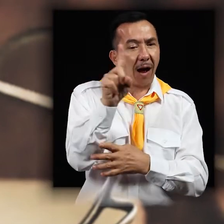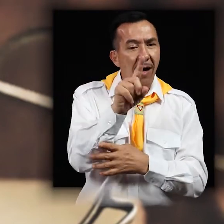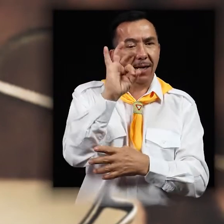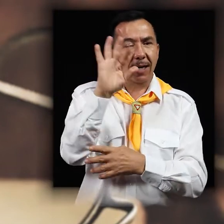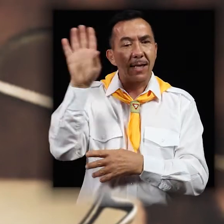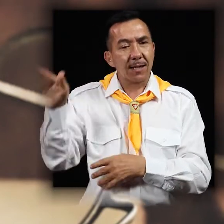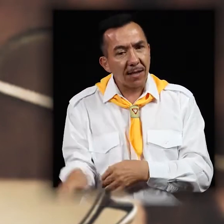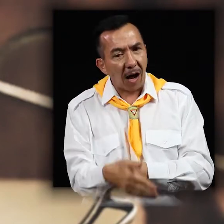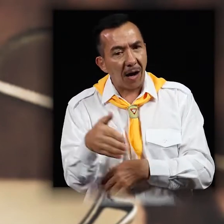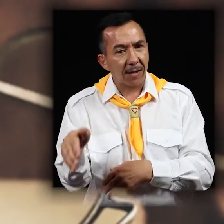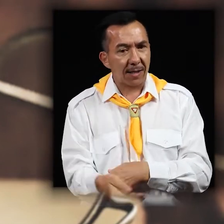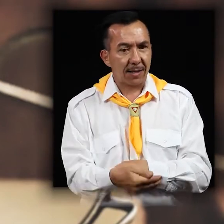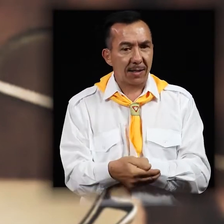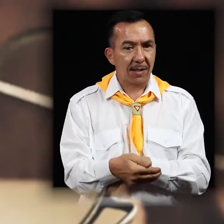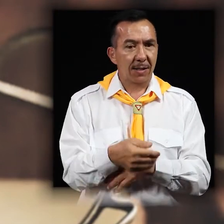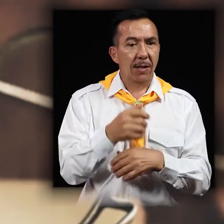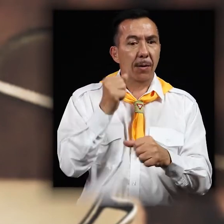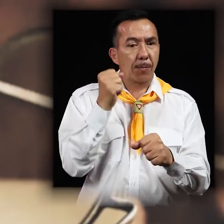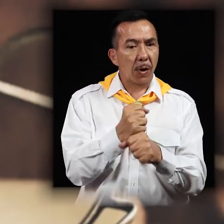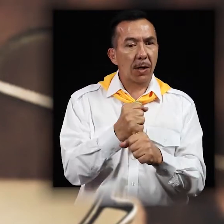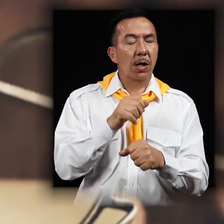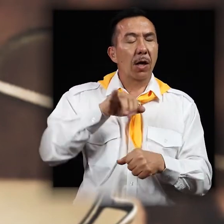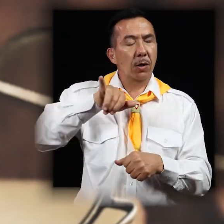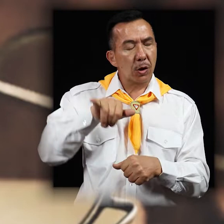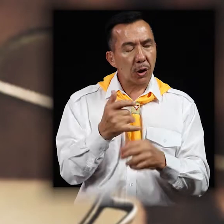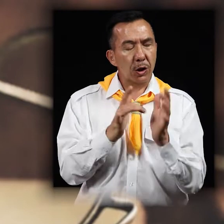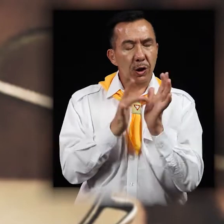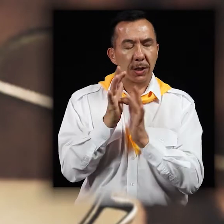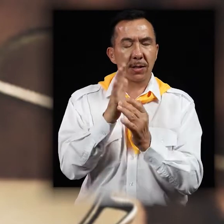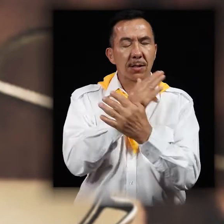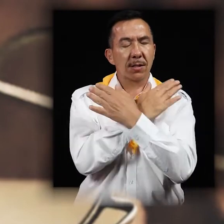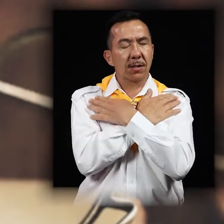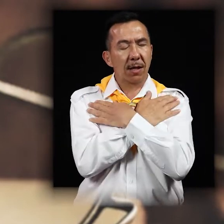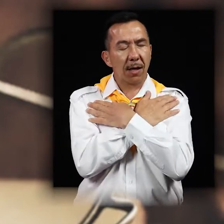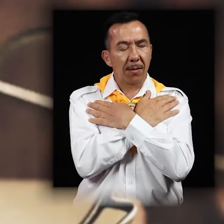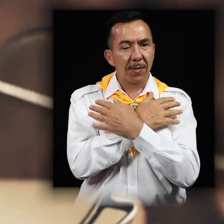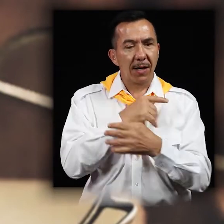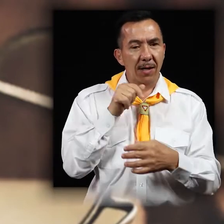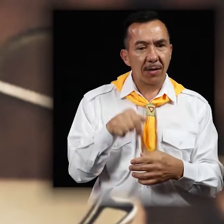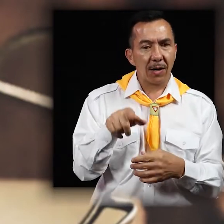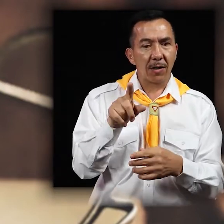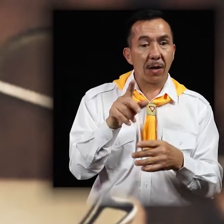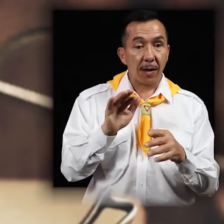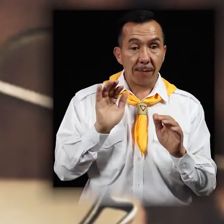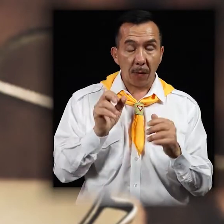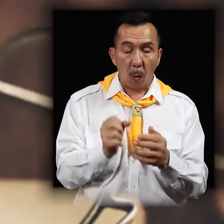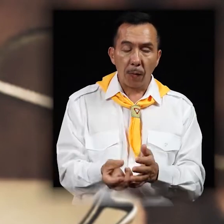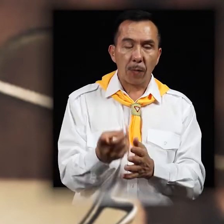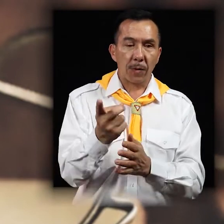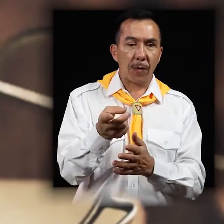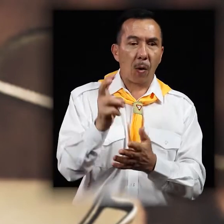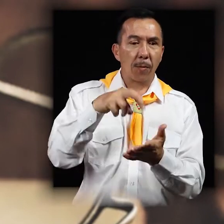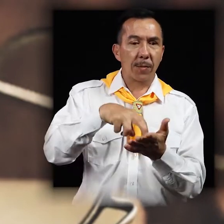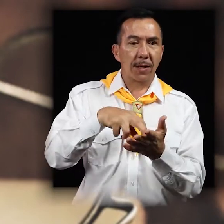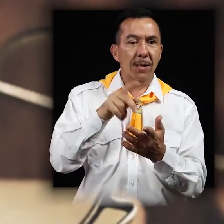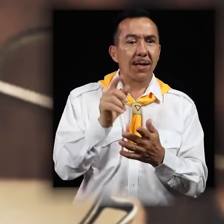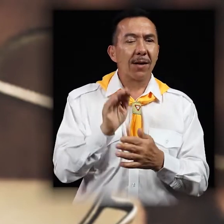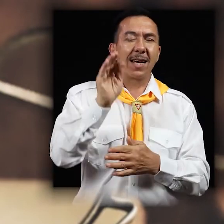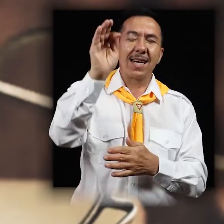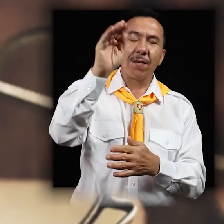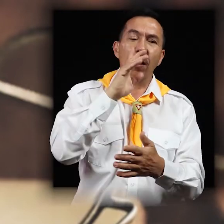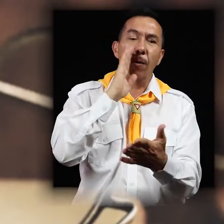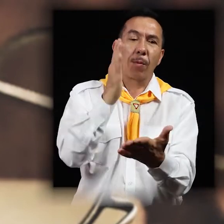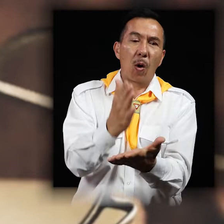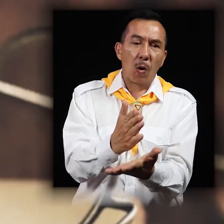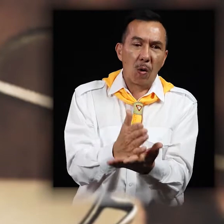3 dae en 3 nagte moes Joshua slaap, sodat Joshua weer ontwaak, om die ewige